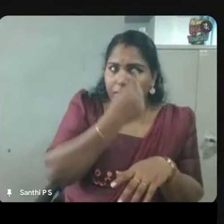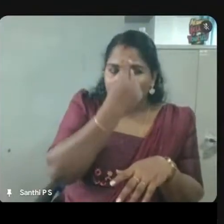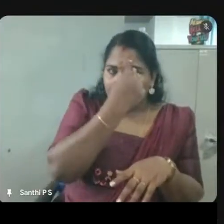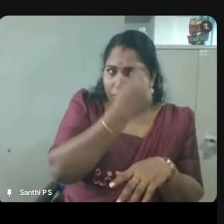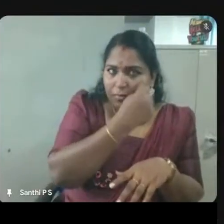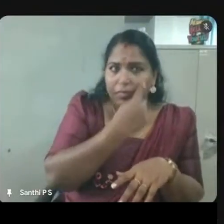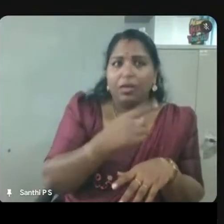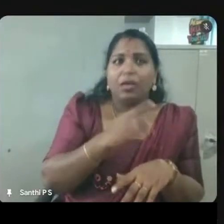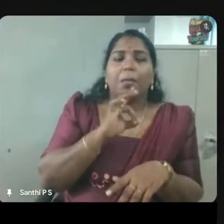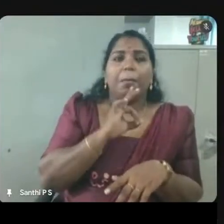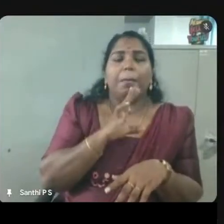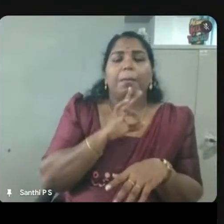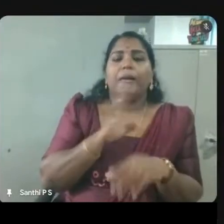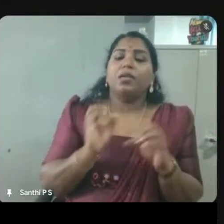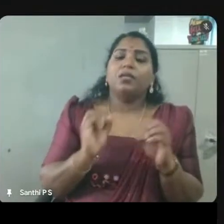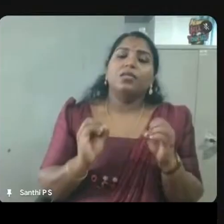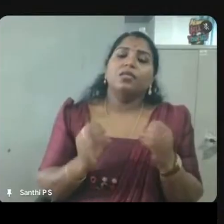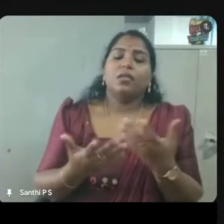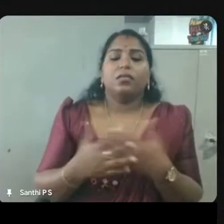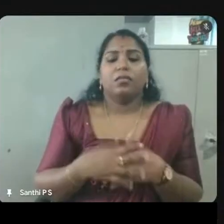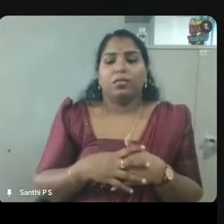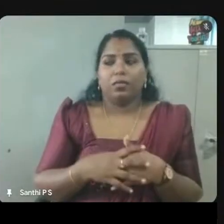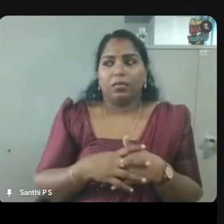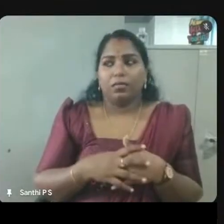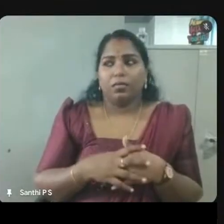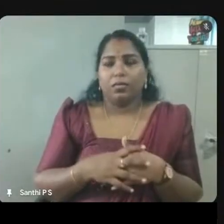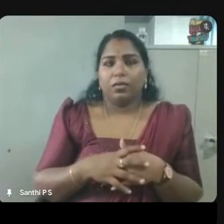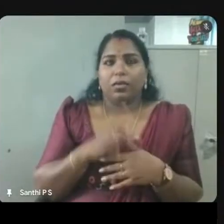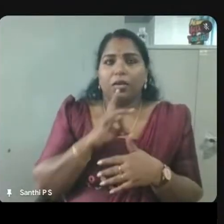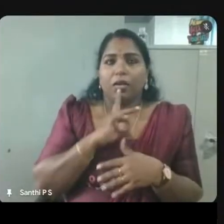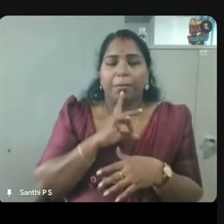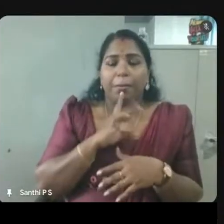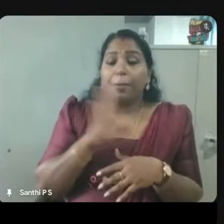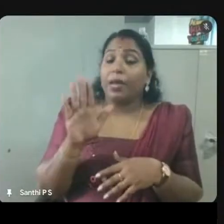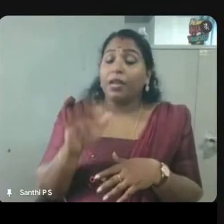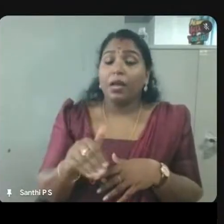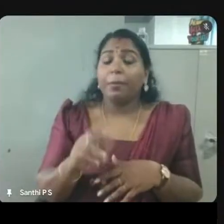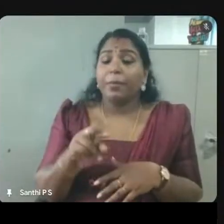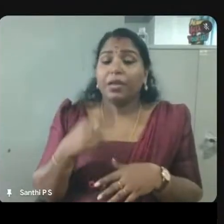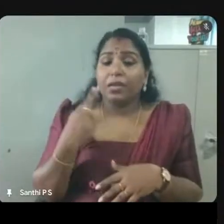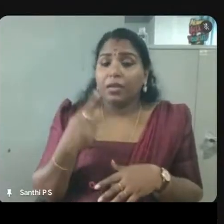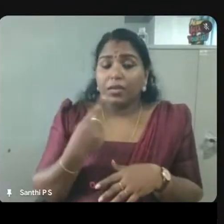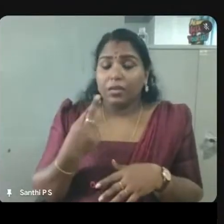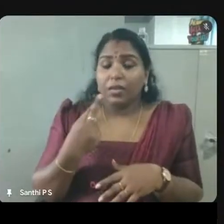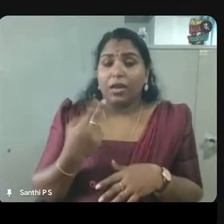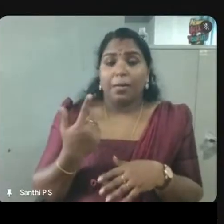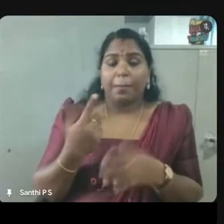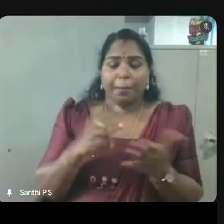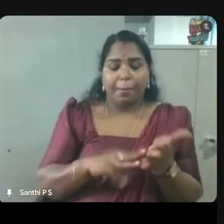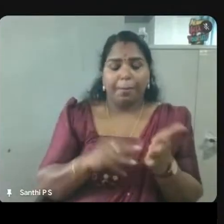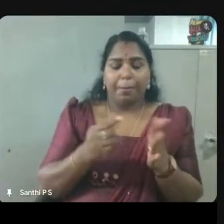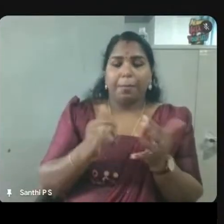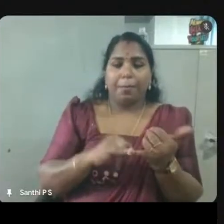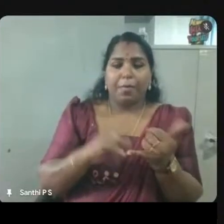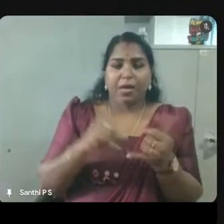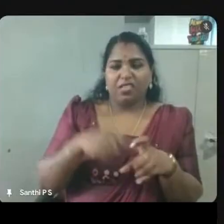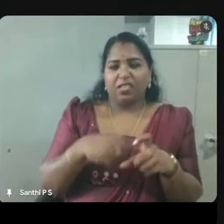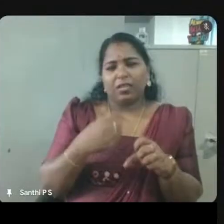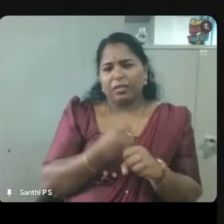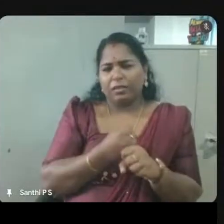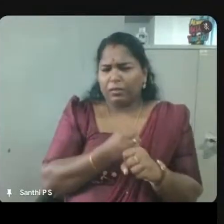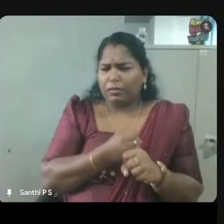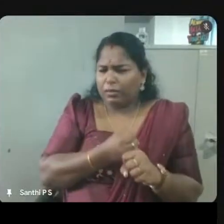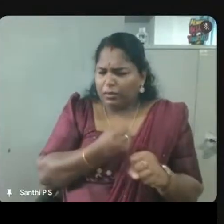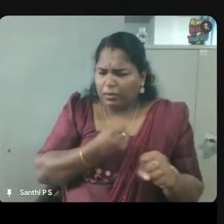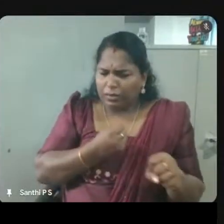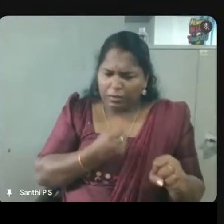വേദന വരുന്നതിന്റെ ഒരു പ്രധാനപ്പെട്ട കാരണം ഈ കണ്ണിനകത്തെ മസിലിന്റെ സ്ട്രെയിൻ ആണ്. അത് ഒഴിവാക്കാനാണ് നമ്മൾ ബ്രേക്സ്